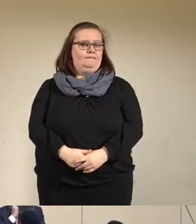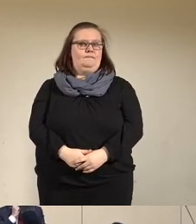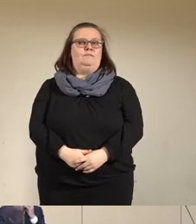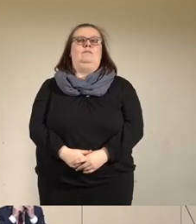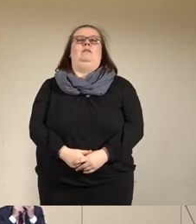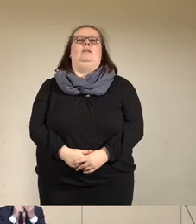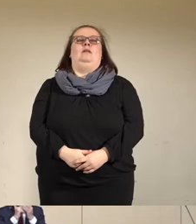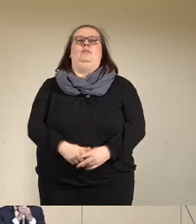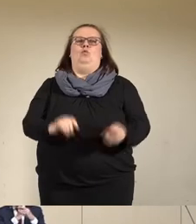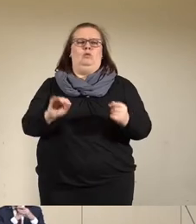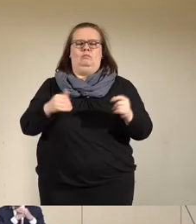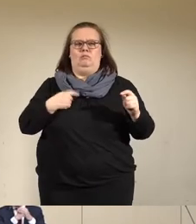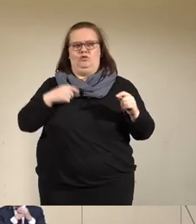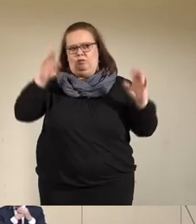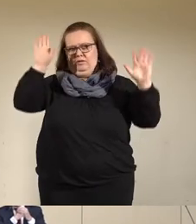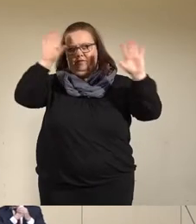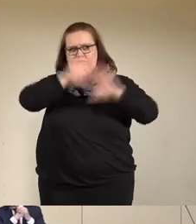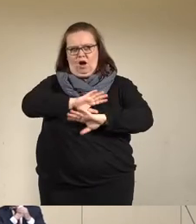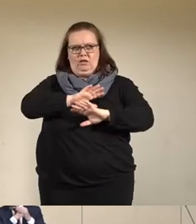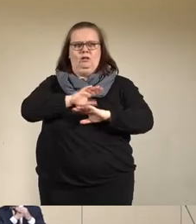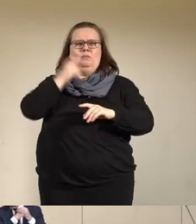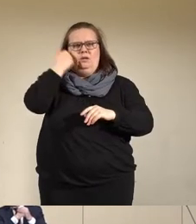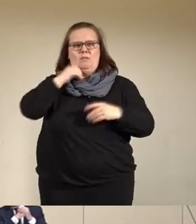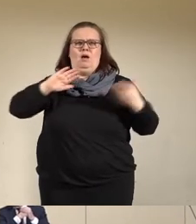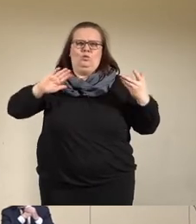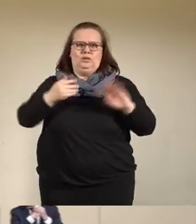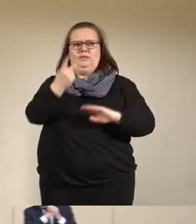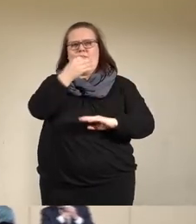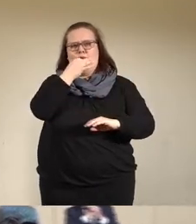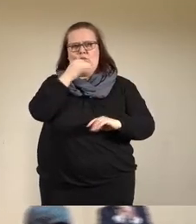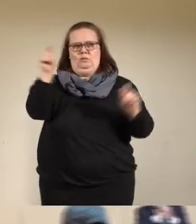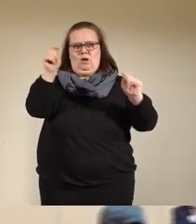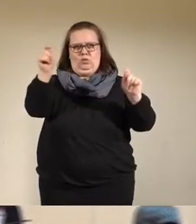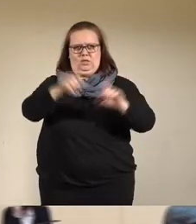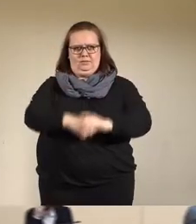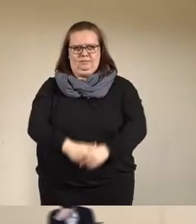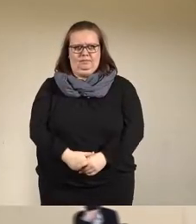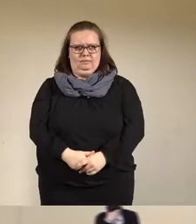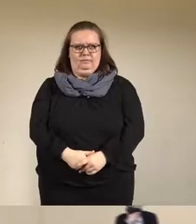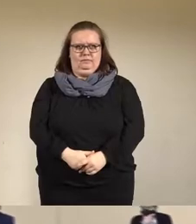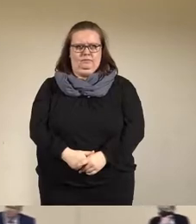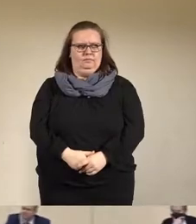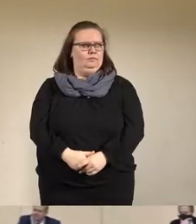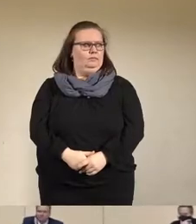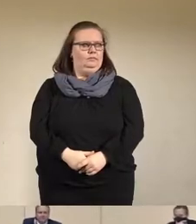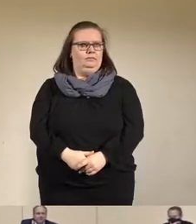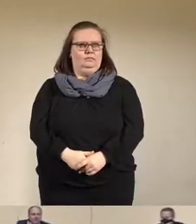Da es scheinbar hier einige Verwirrung gibt, beantrage ich jetzt eine kurze zweiminütige Auszeit.